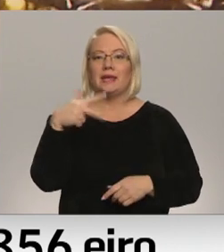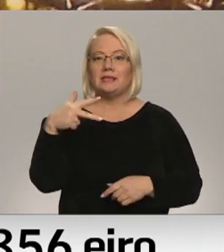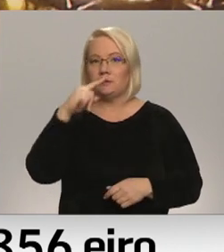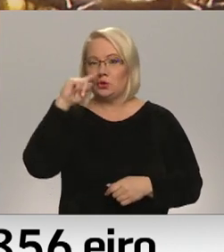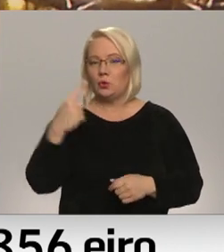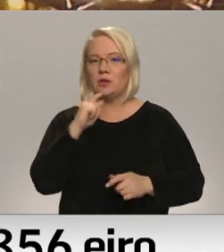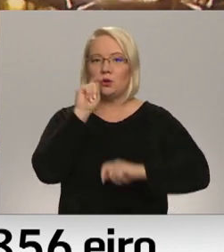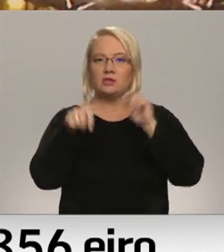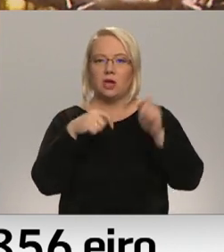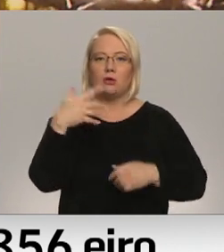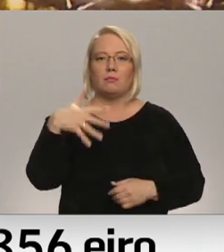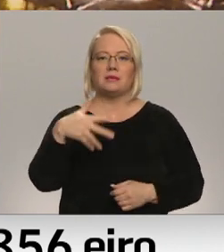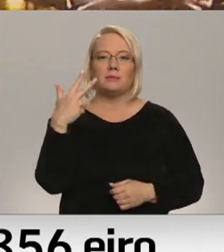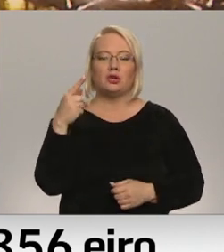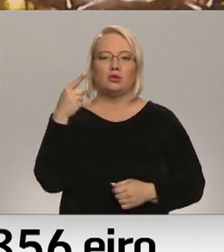ziedoti